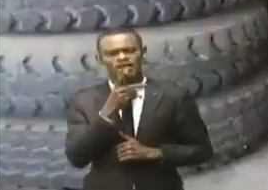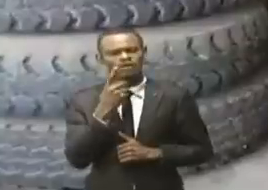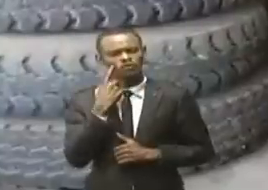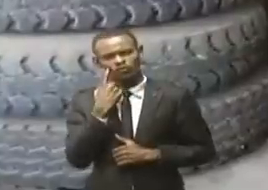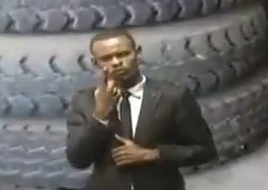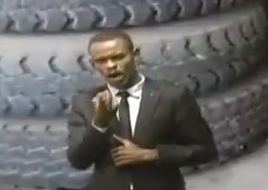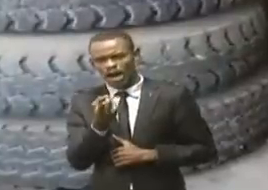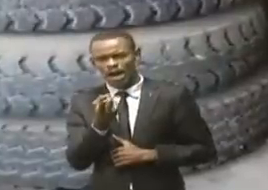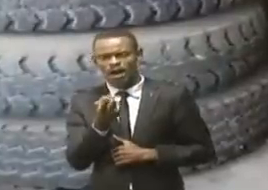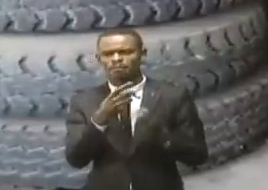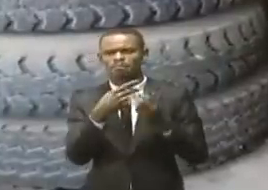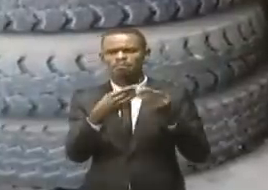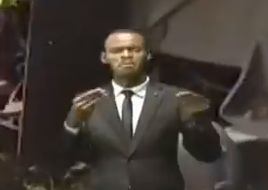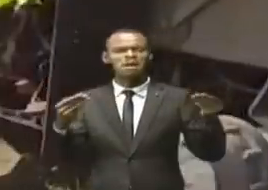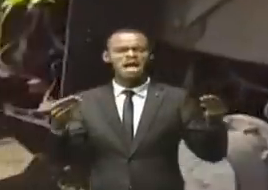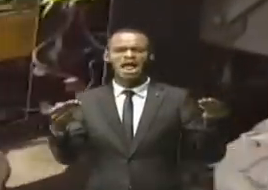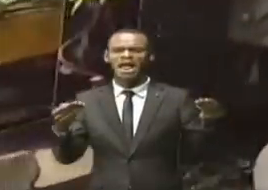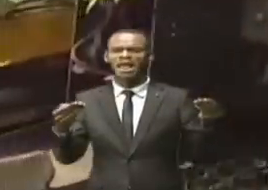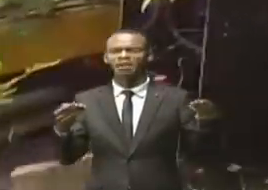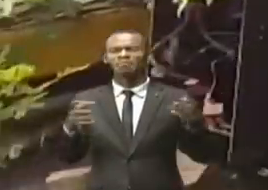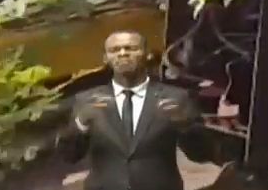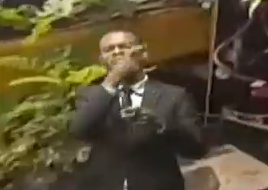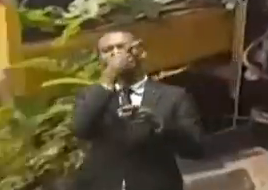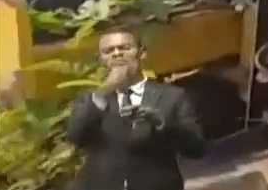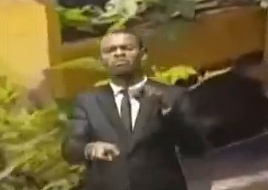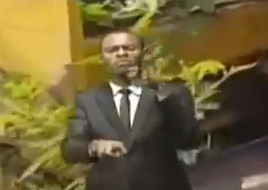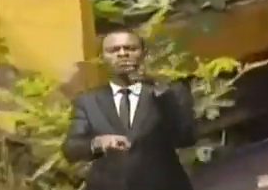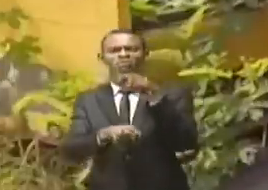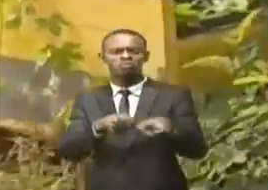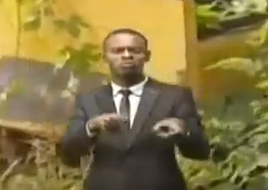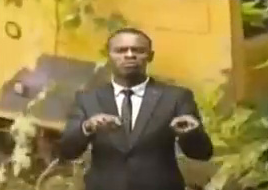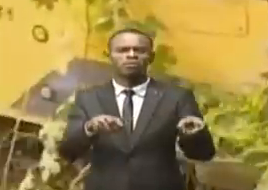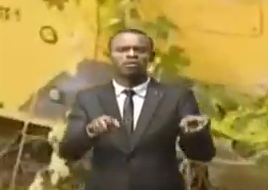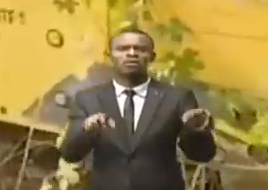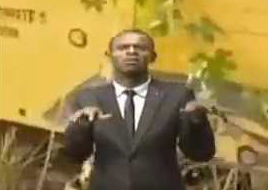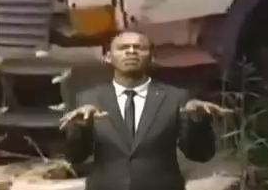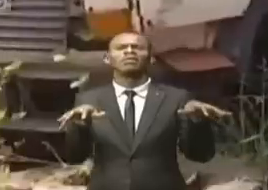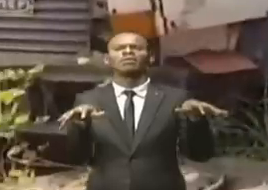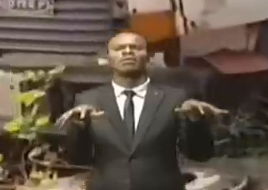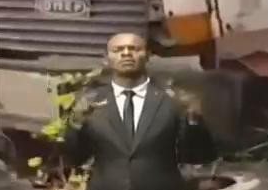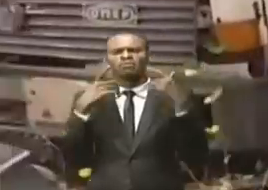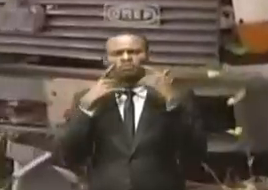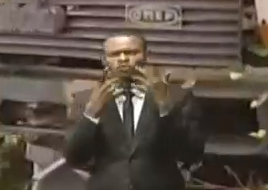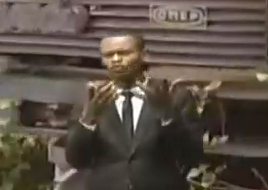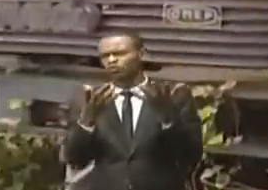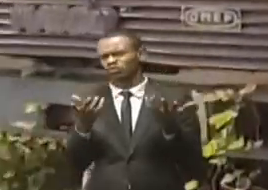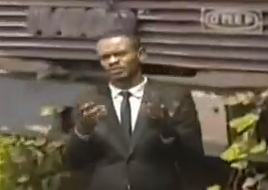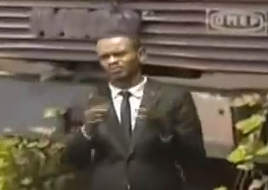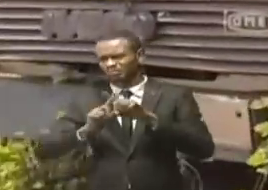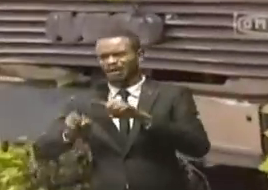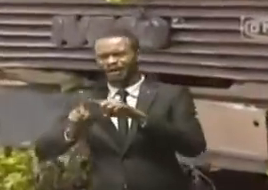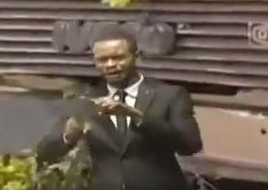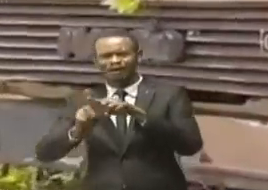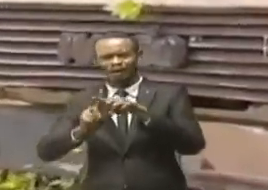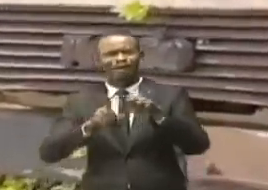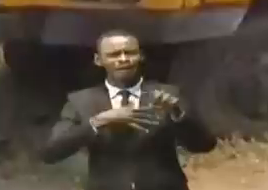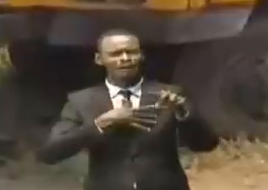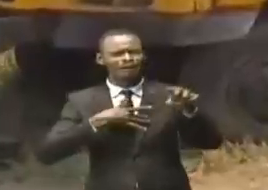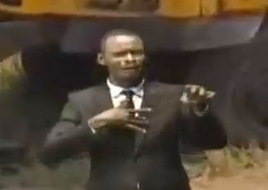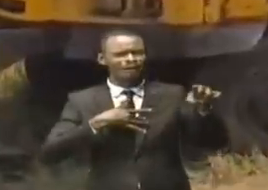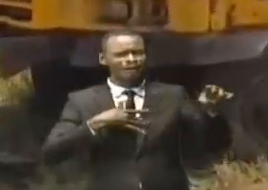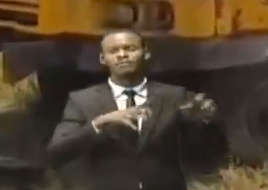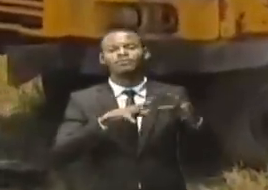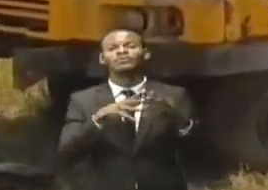Tous les engins sont complètement déclassés. Niveleuses, compacteurs, chargeurs, tractopelles, bulldozers,